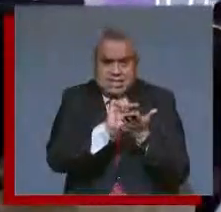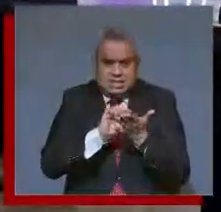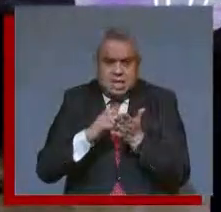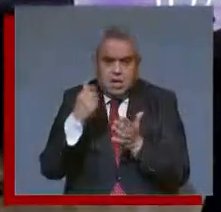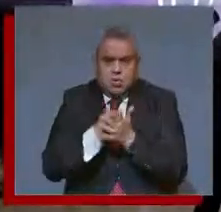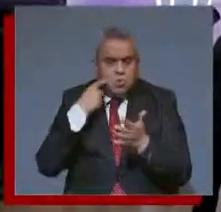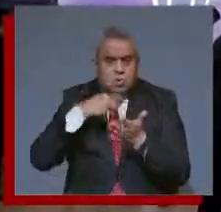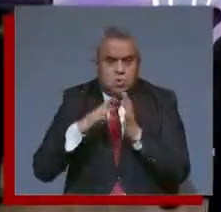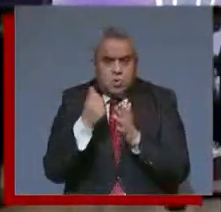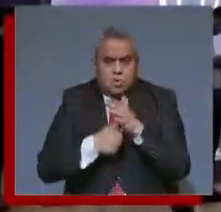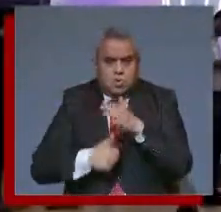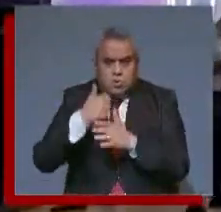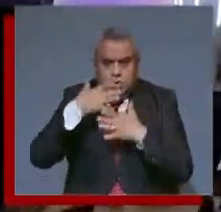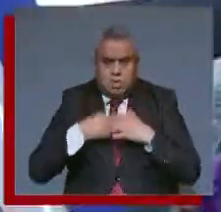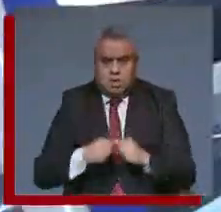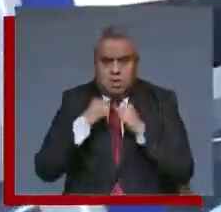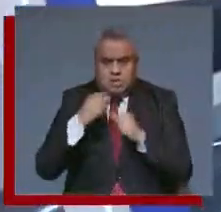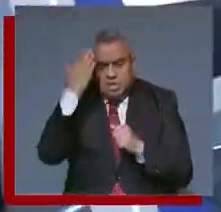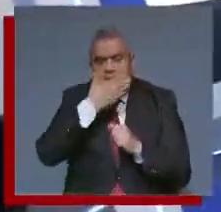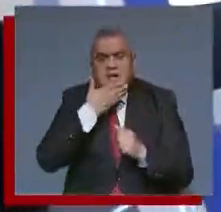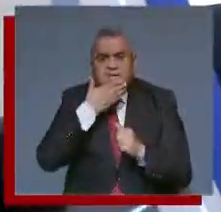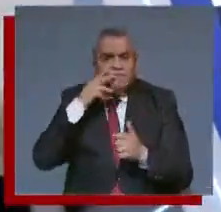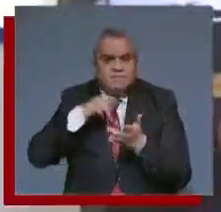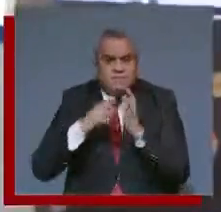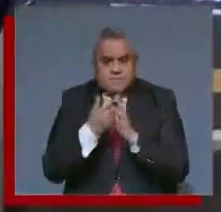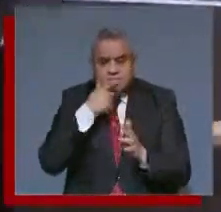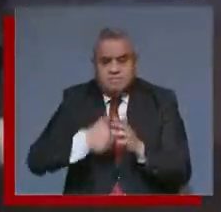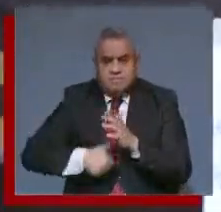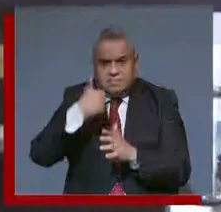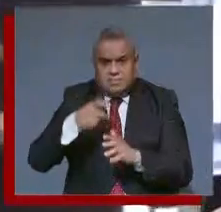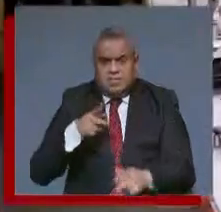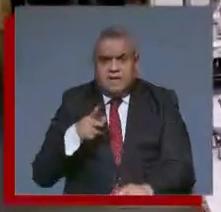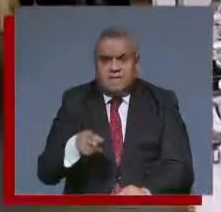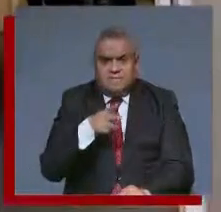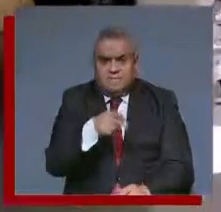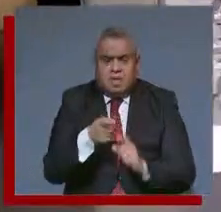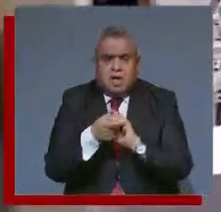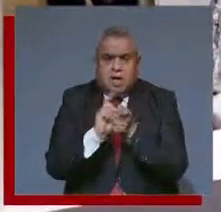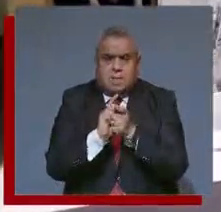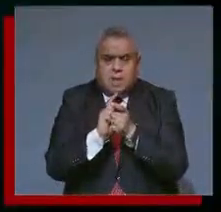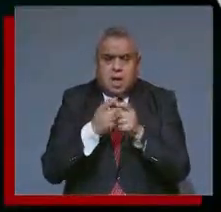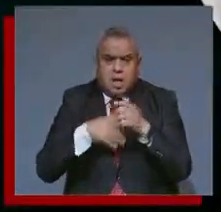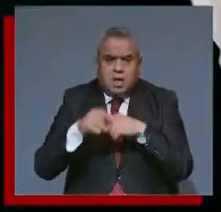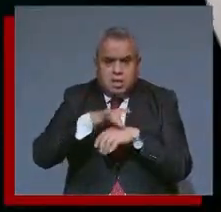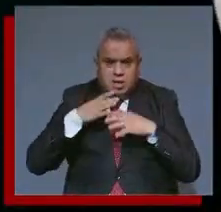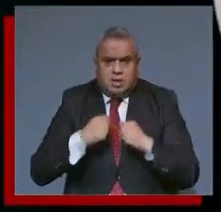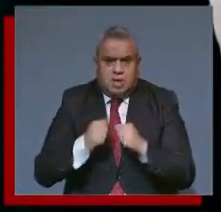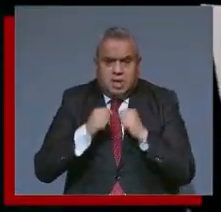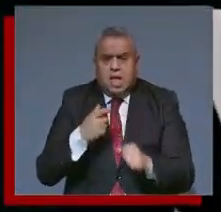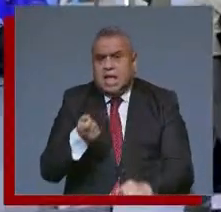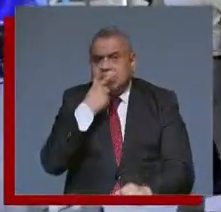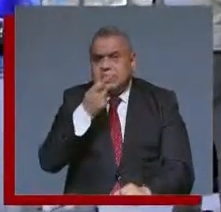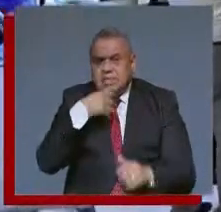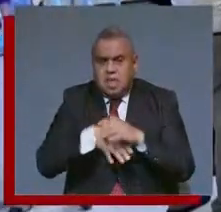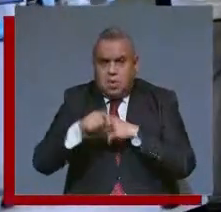سبل تطوير قطاع الصحة الإفريقي، بجانب افتتاح أكبر معرض للمستلزمات الصحية والدوائية